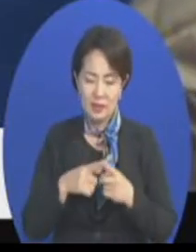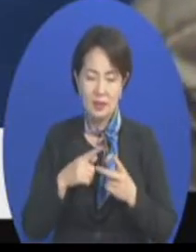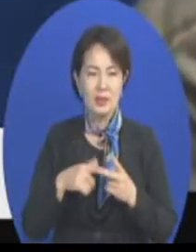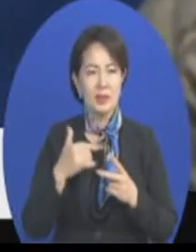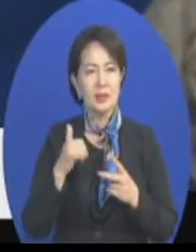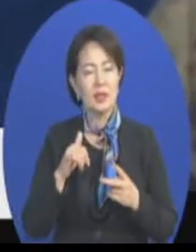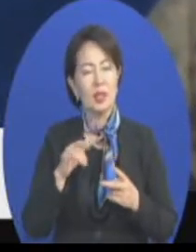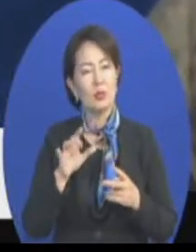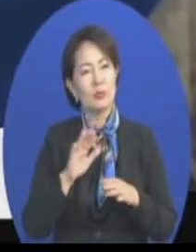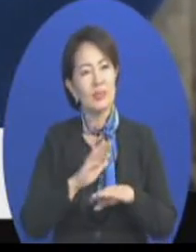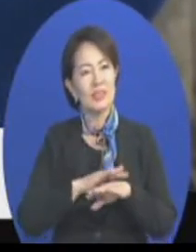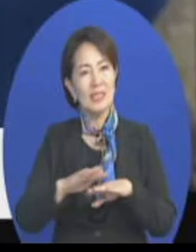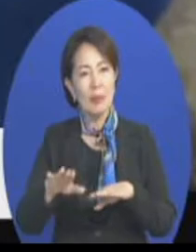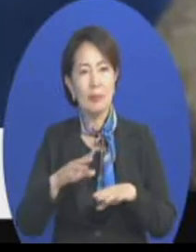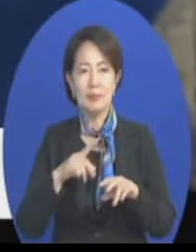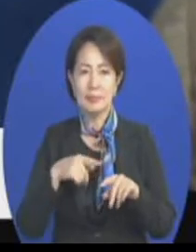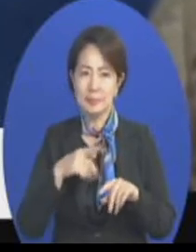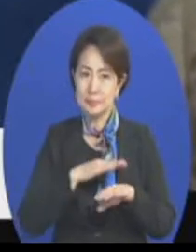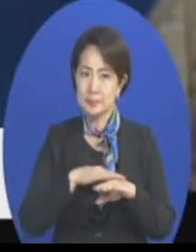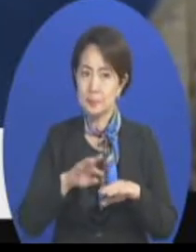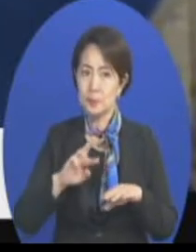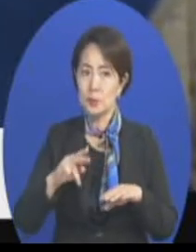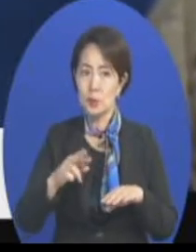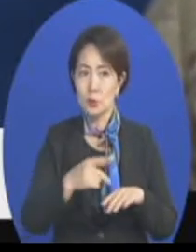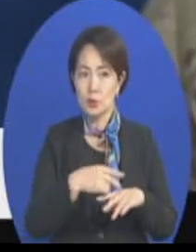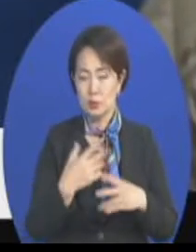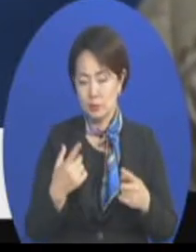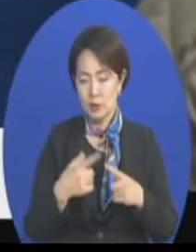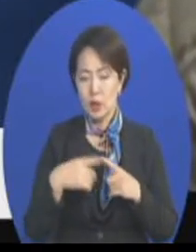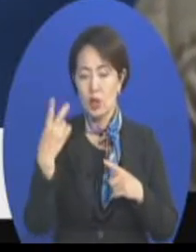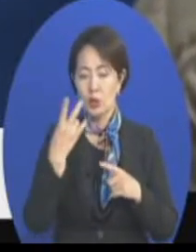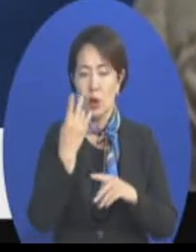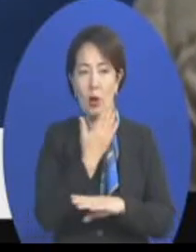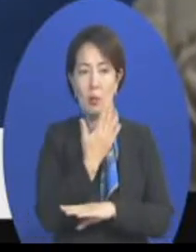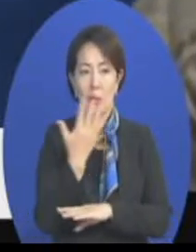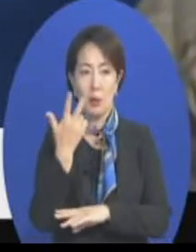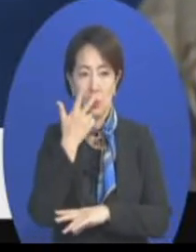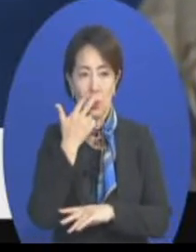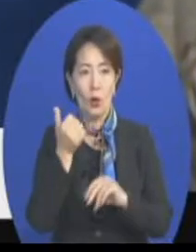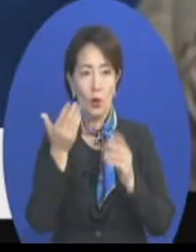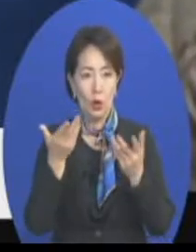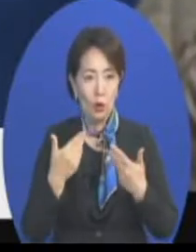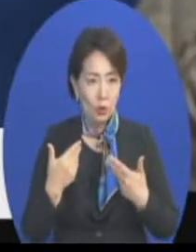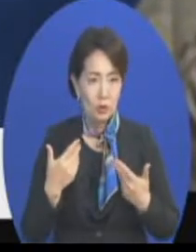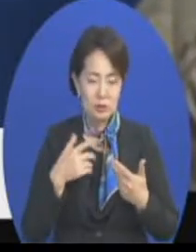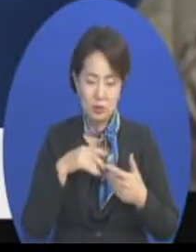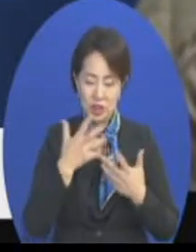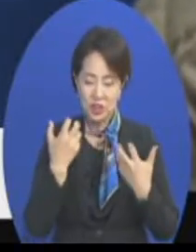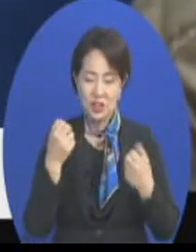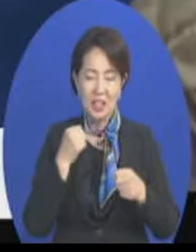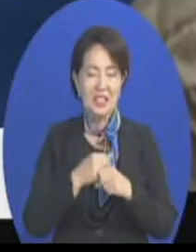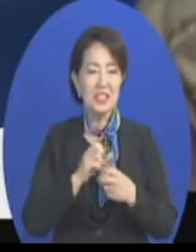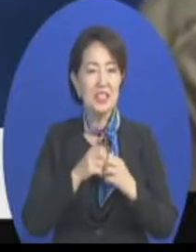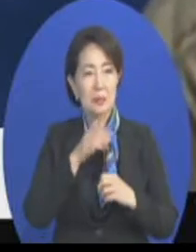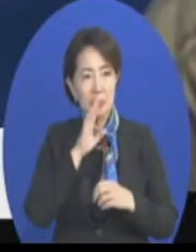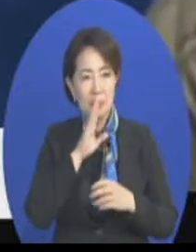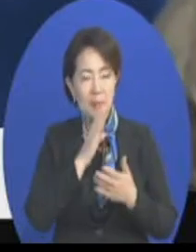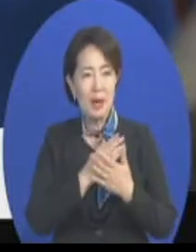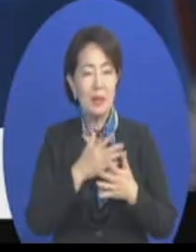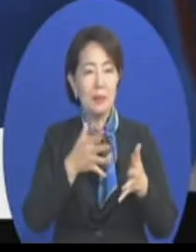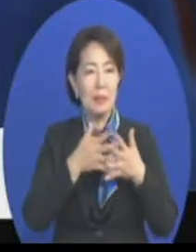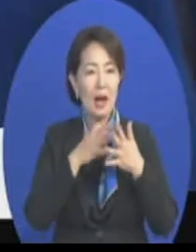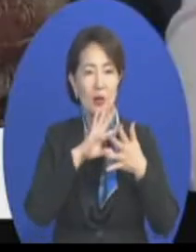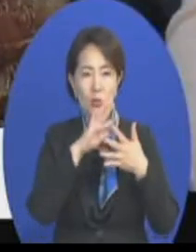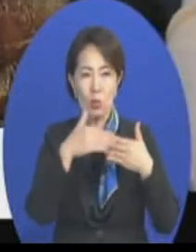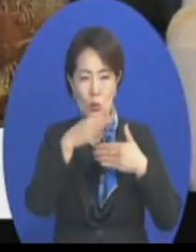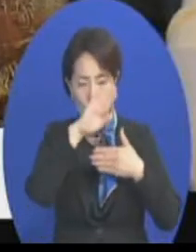самбар гэнэдэг жоон, ногоон байгуулалтыг сайхан болгож байна. Нэг ажлыг хийнэ. Одоо байрнуудыг